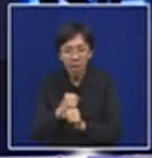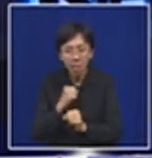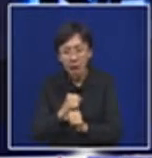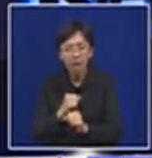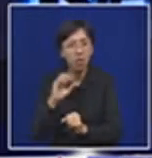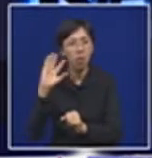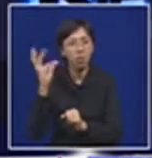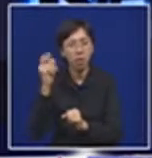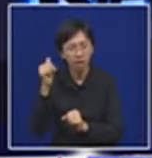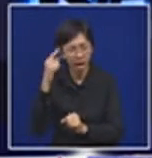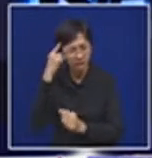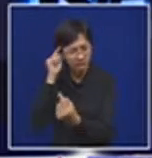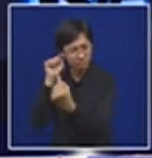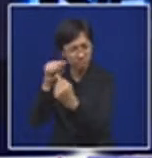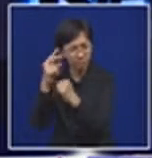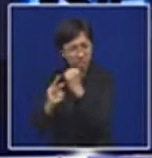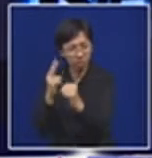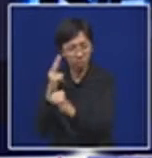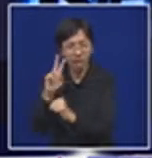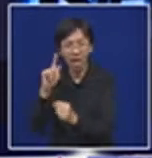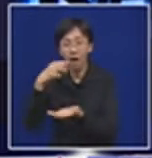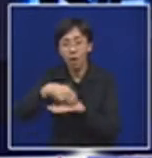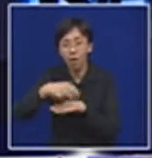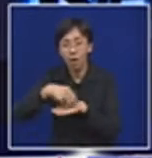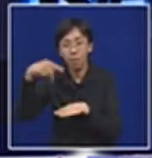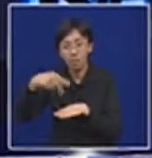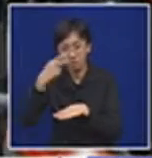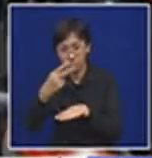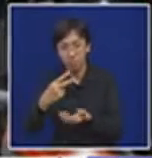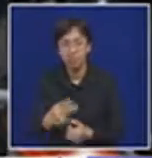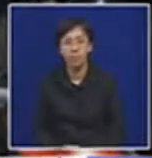ธรรมภายใน2ปีนะคะติดตามได้จากรายงานค่ะ